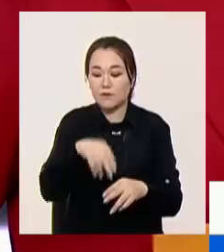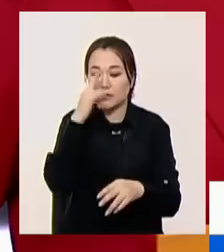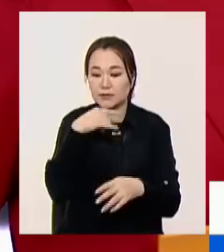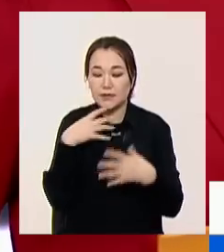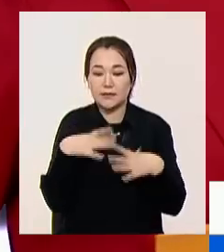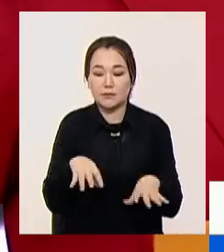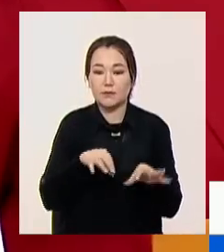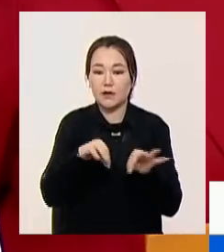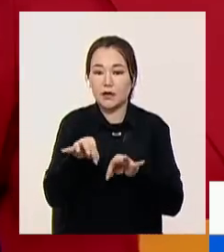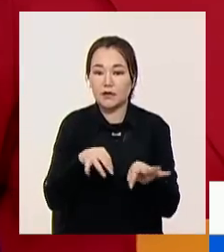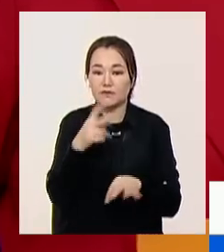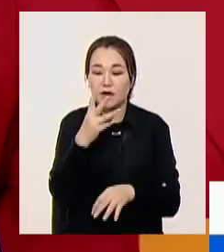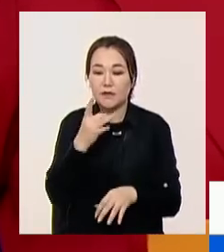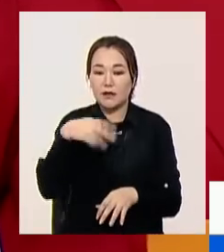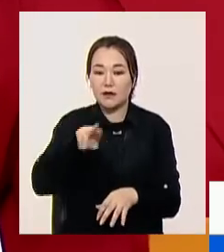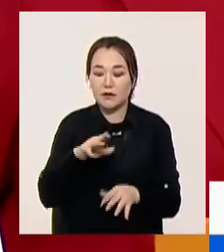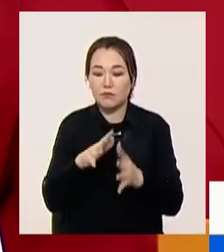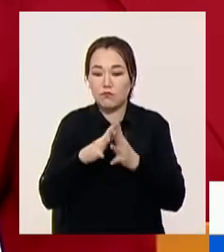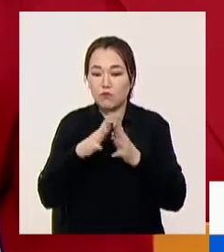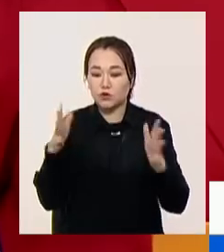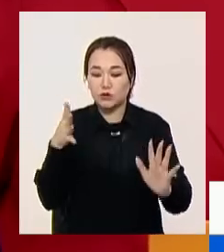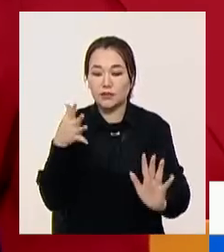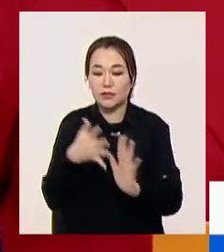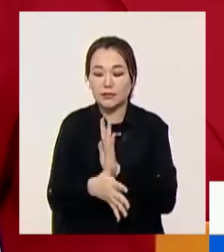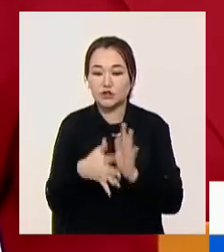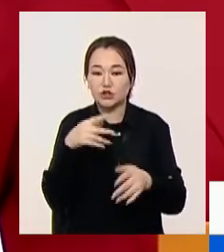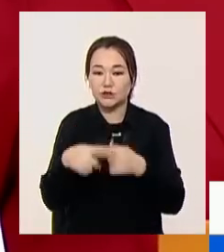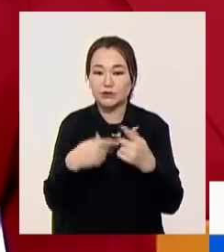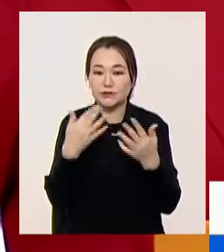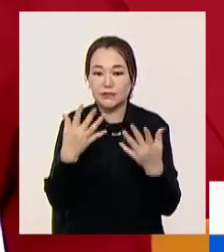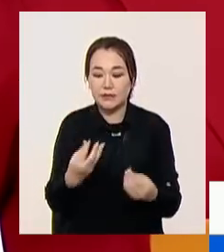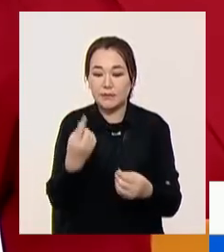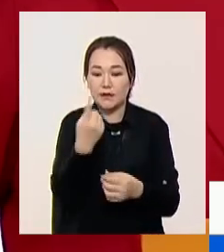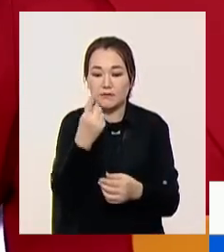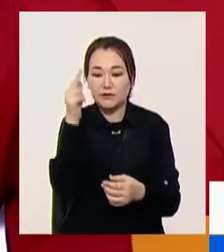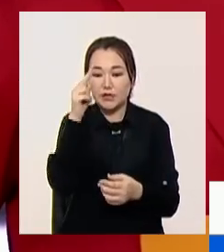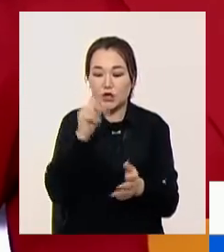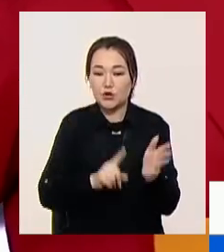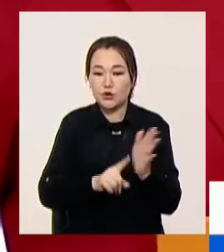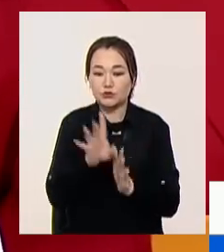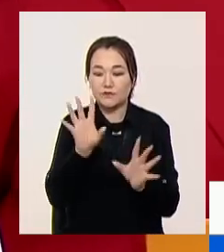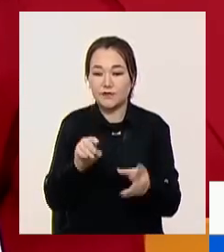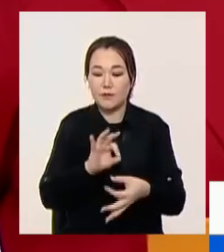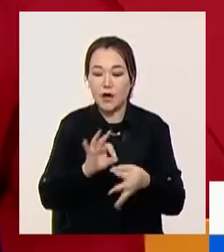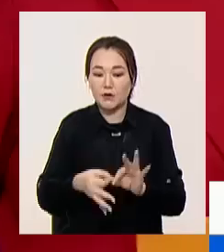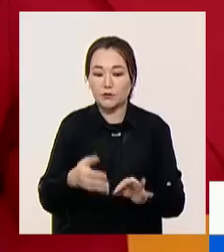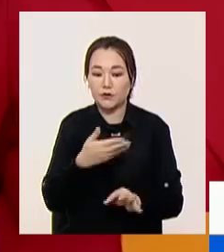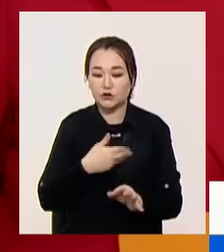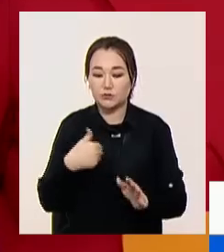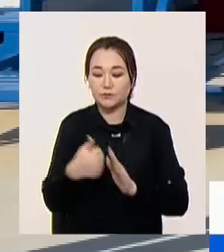проекта превысила 2 миллиарда тенге. Уже через пару дней здесь начнутся первые занятия. Все подробности в нашем